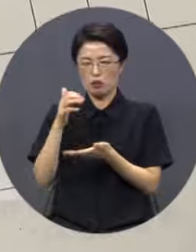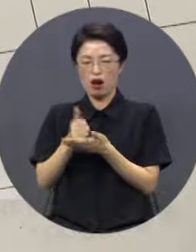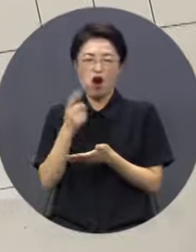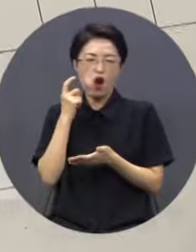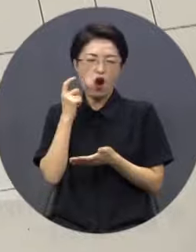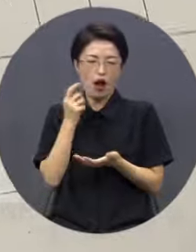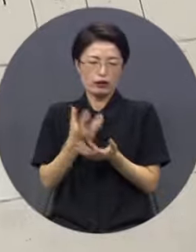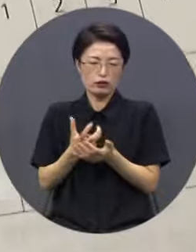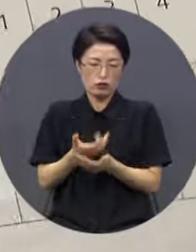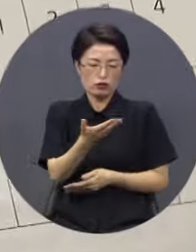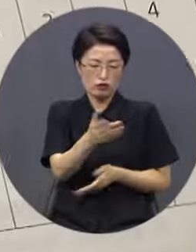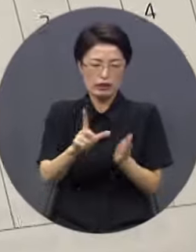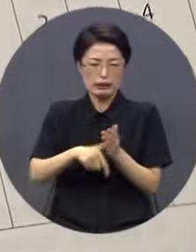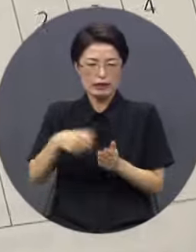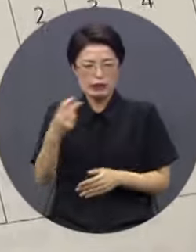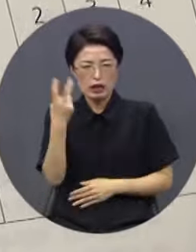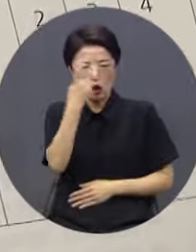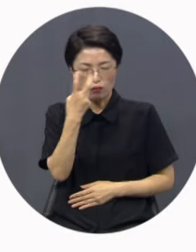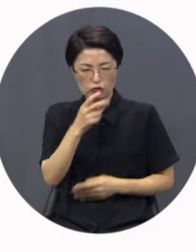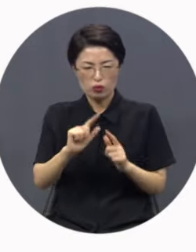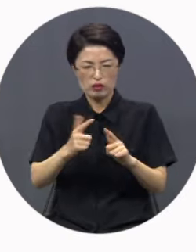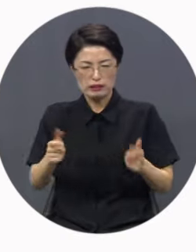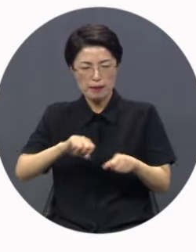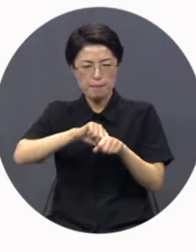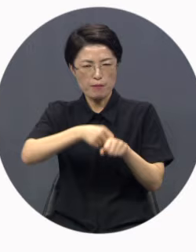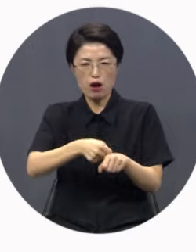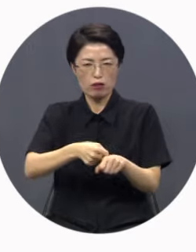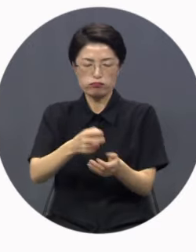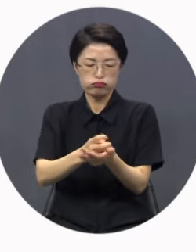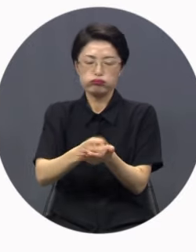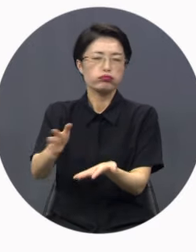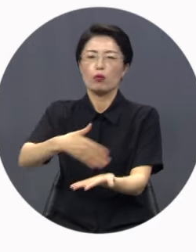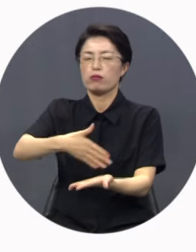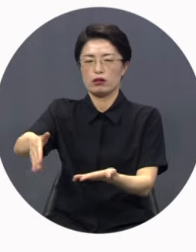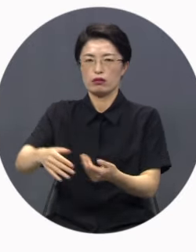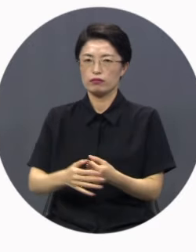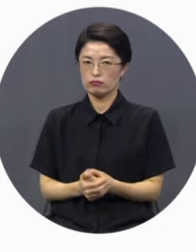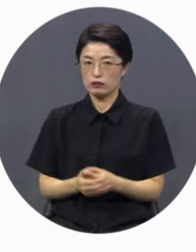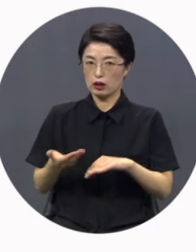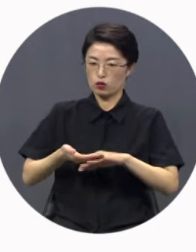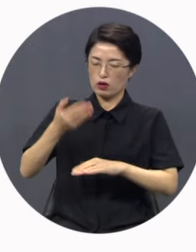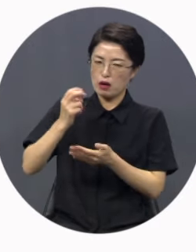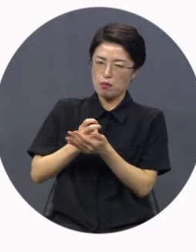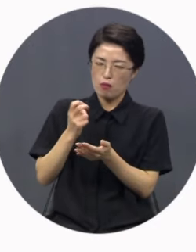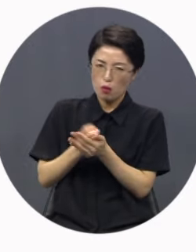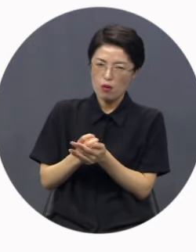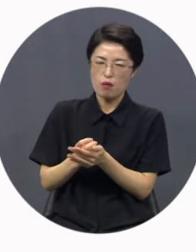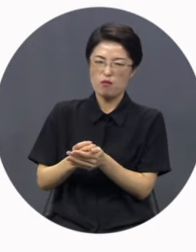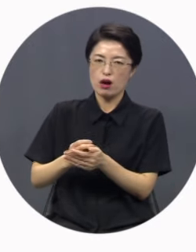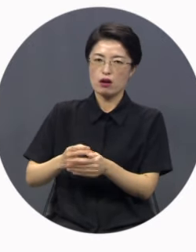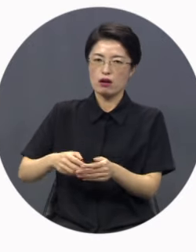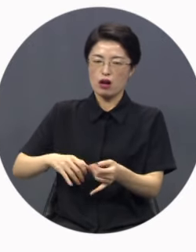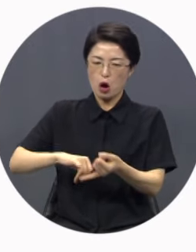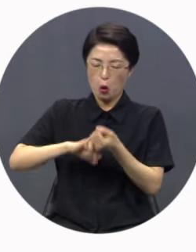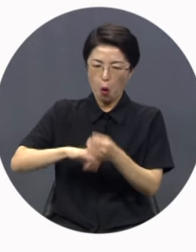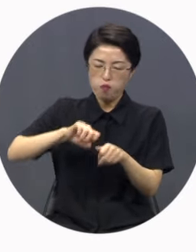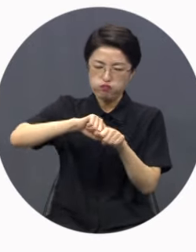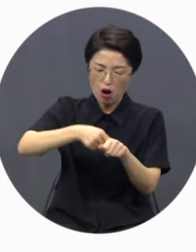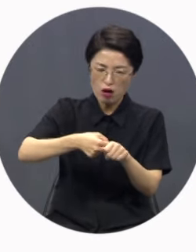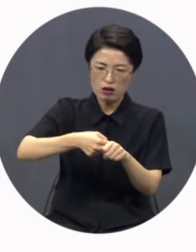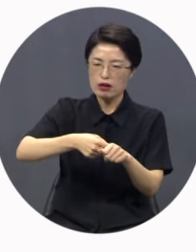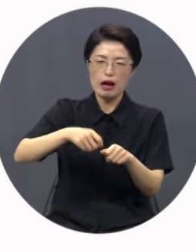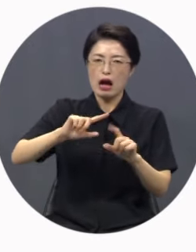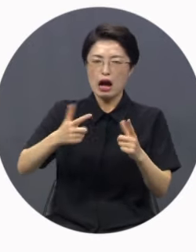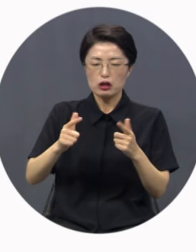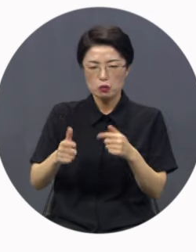등 제재할 수 있는 조항이 없기 때문입니다 상위법에 위임이 없는 권리 제한이나 의무 부과를 조례로 정한 것은 처벌